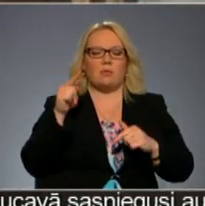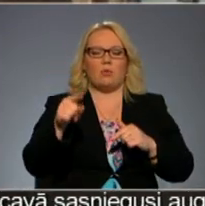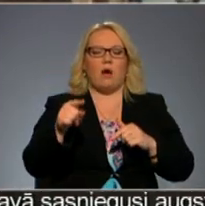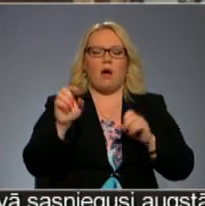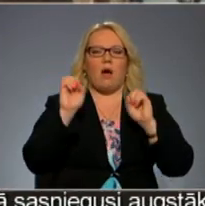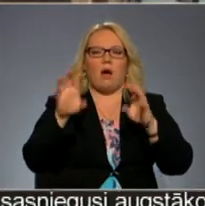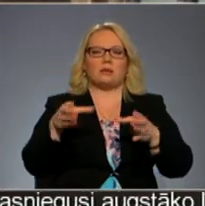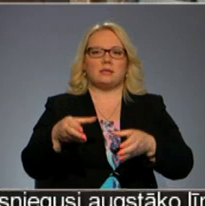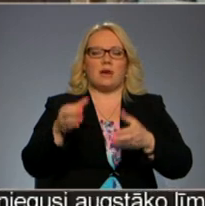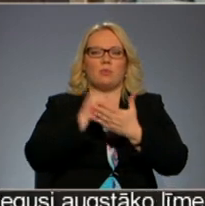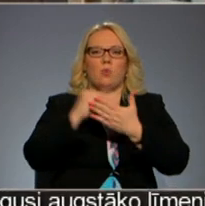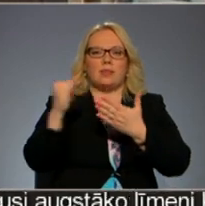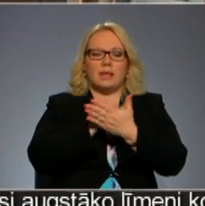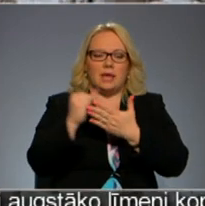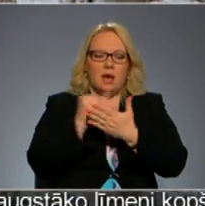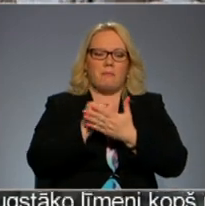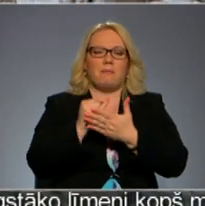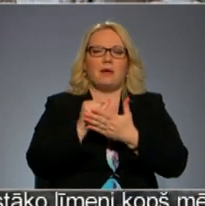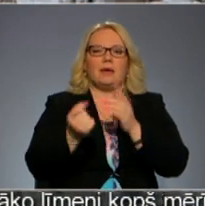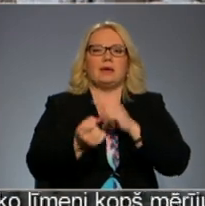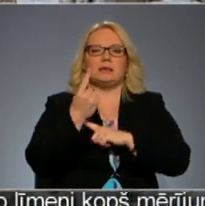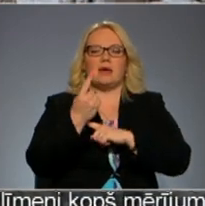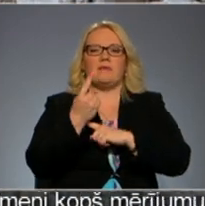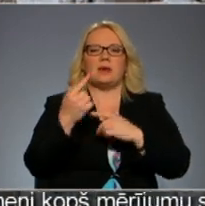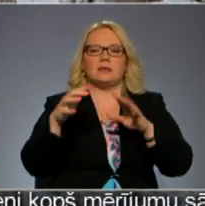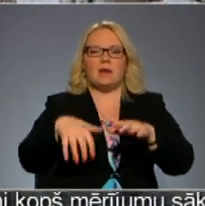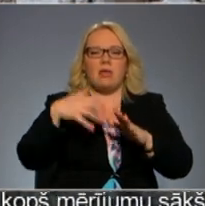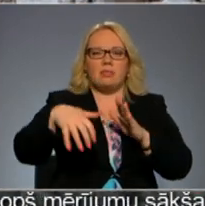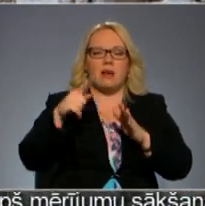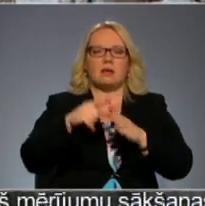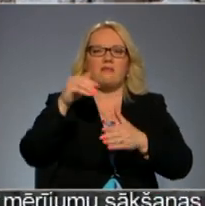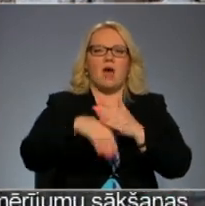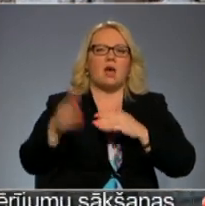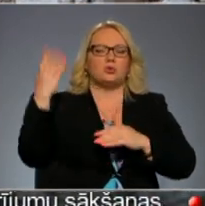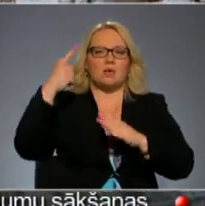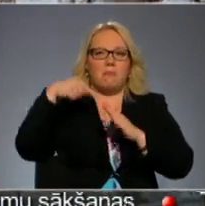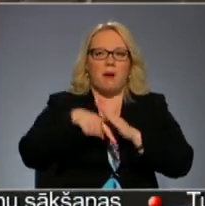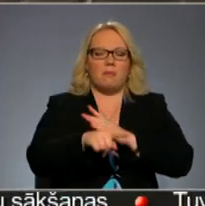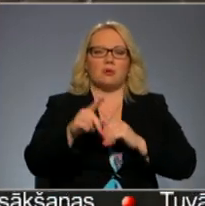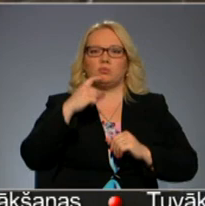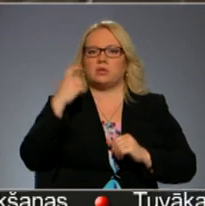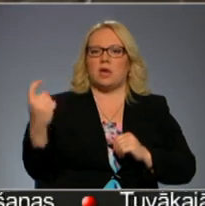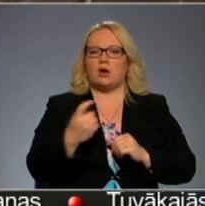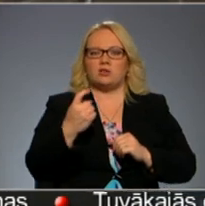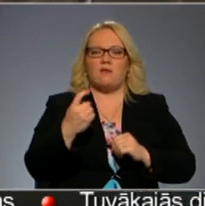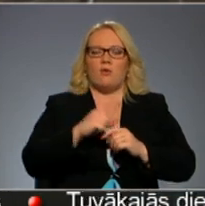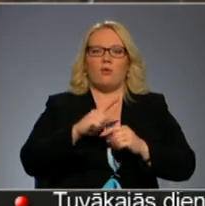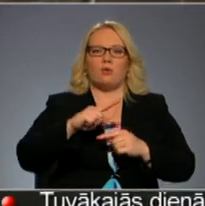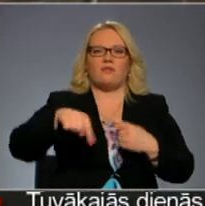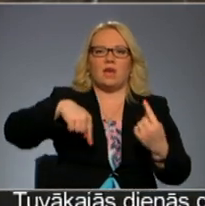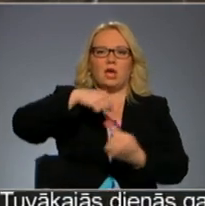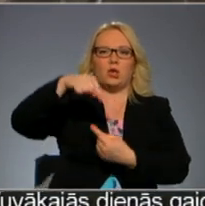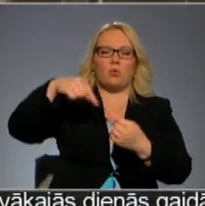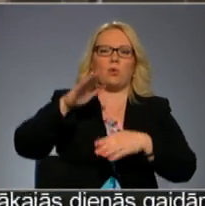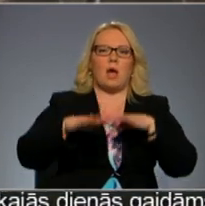atstājām, notīram. Izdevies atrakt arī vēsturisko pagrabu, kas gan tiks iekonservēts, un vītņu kāpnes, pa kuram